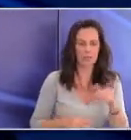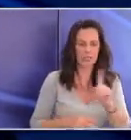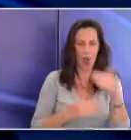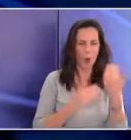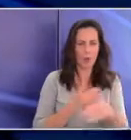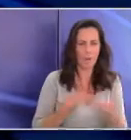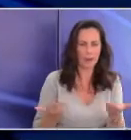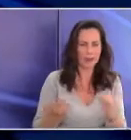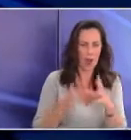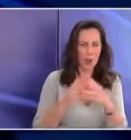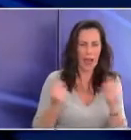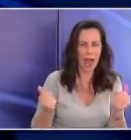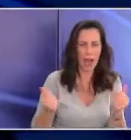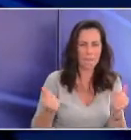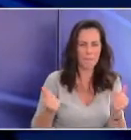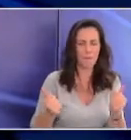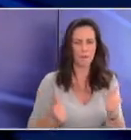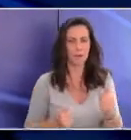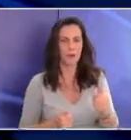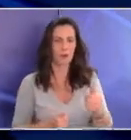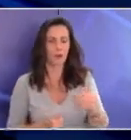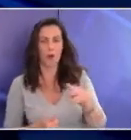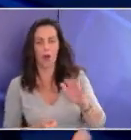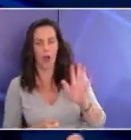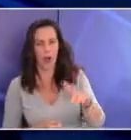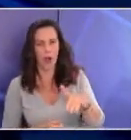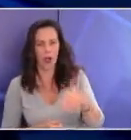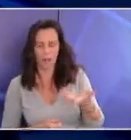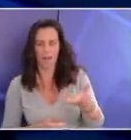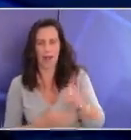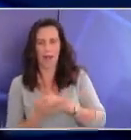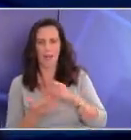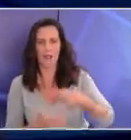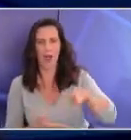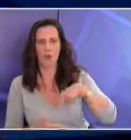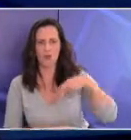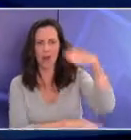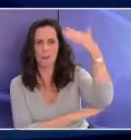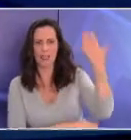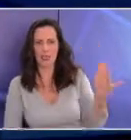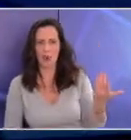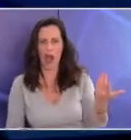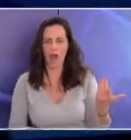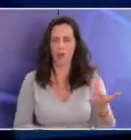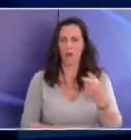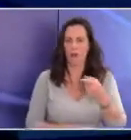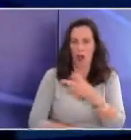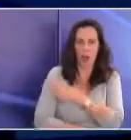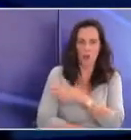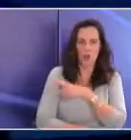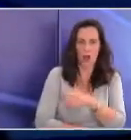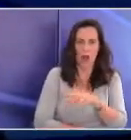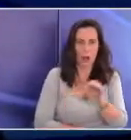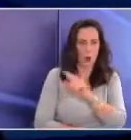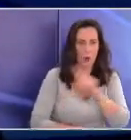שזה, זה לא יעלם לנו. רגע, אולי אלי, גם למדינה יש חלק בעניין הזה. ברור שיש למדינה חלק בעניין הזה. בסדר עדיפויות שלהם, פשוט, של המשטרה,